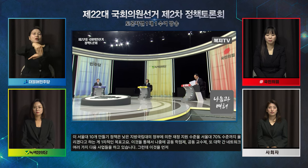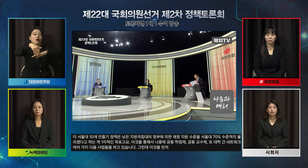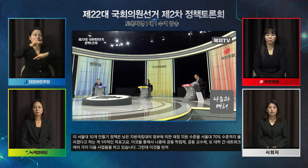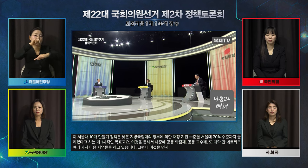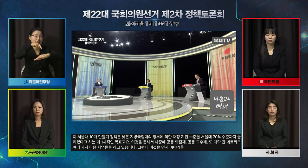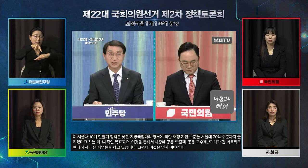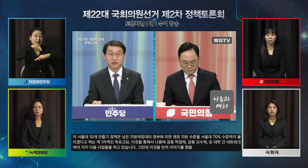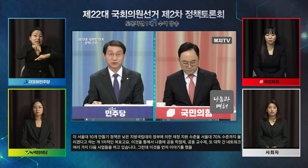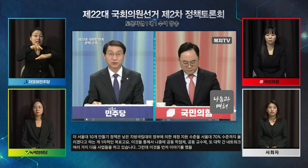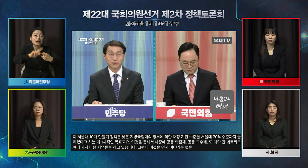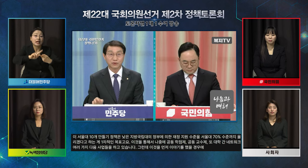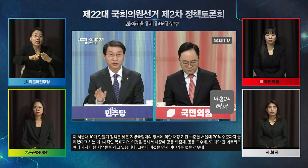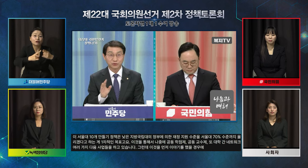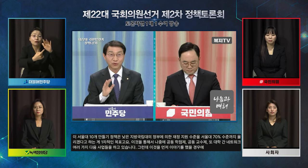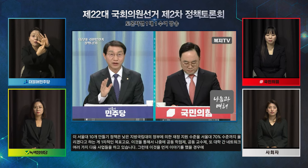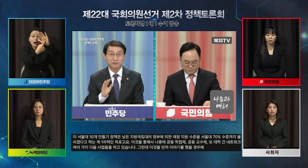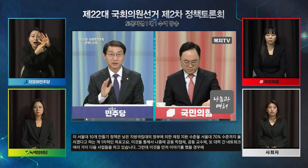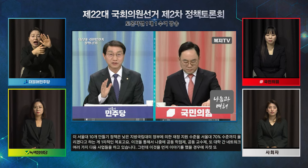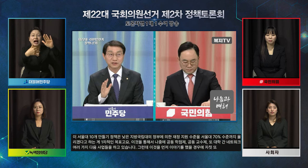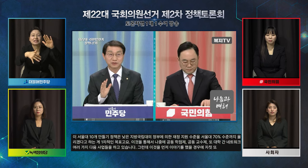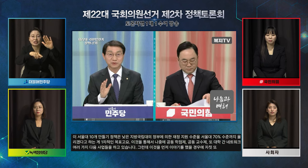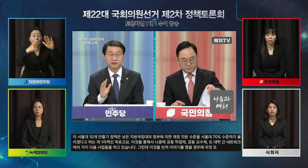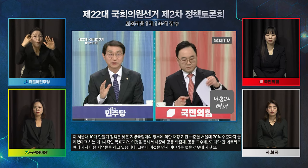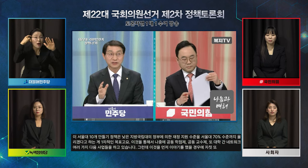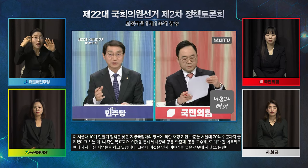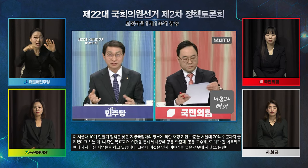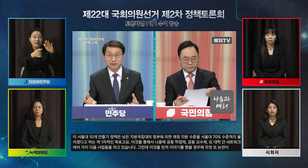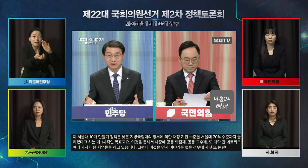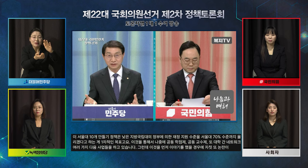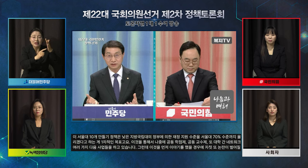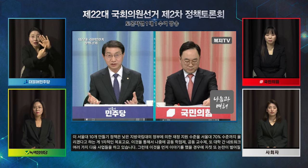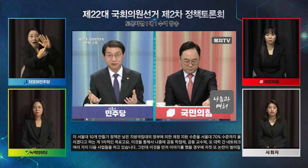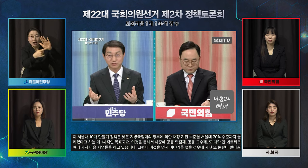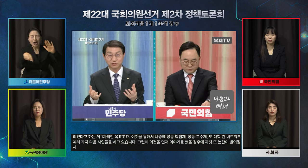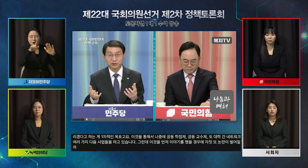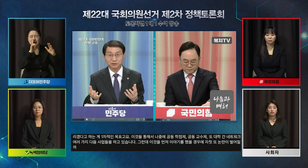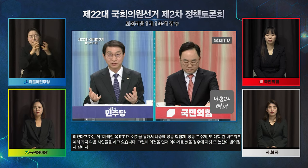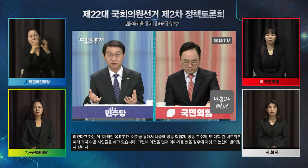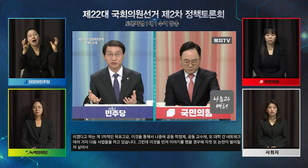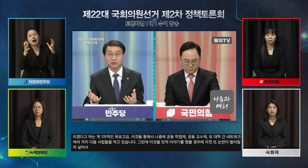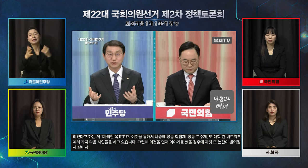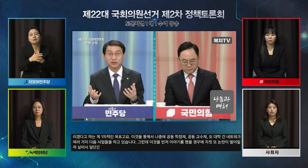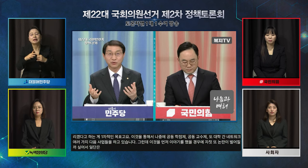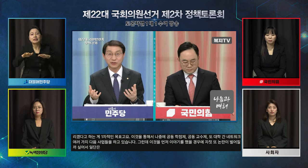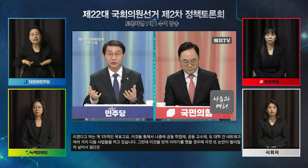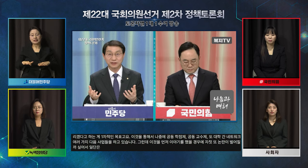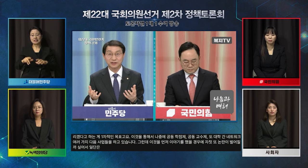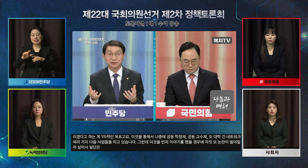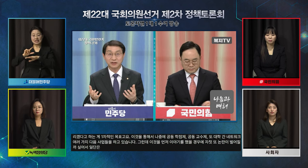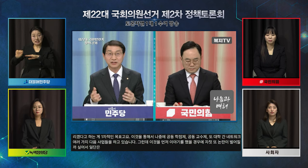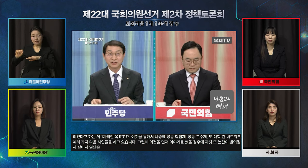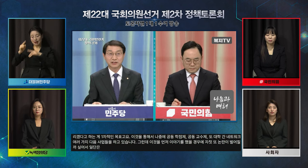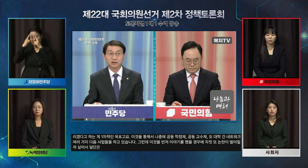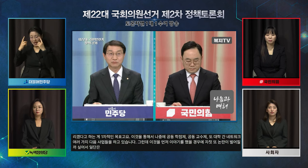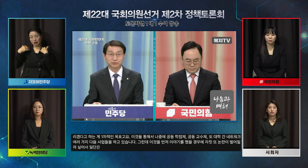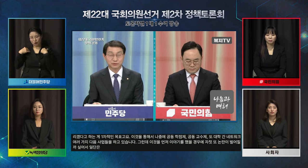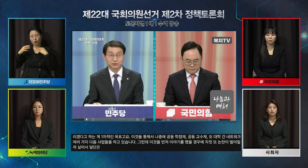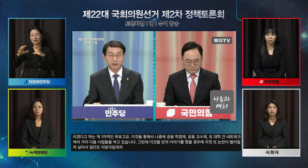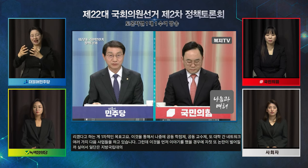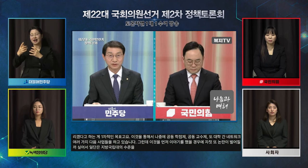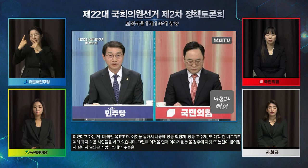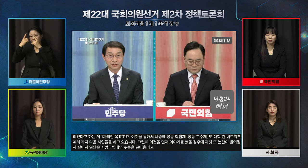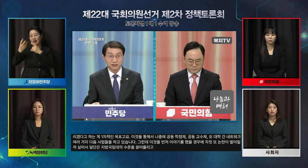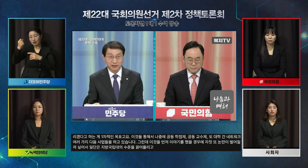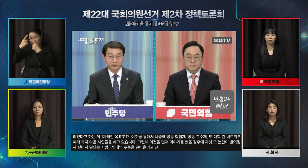했을 경우에 자칫 또 논란이 벌어질까 싶어서 일단은 지방국립대의 수준을 끌어올리고 난 다음에 다음